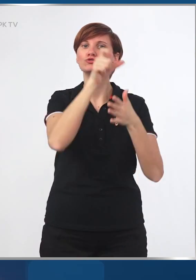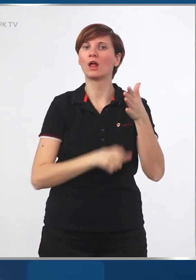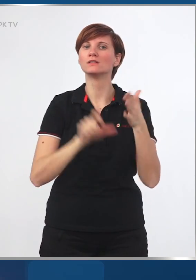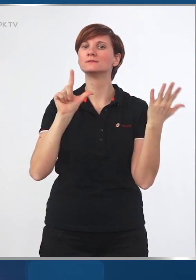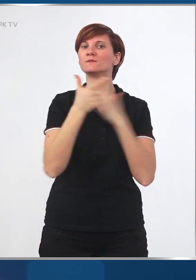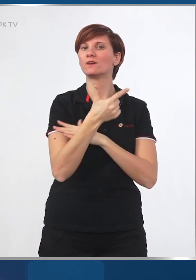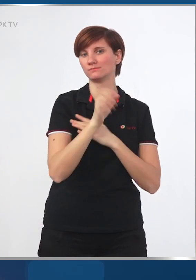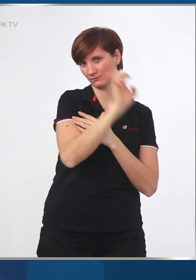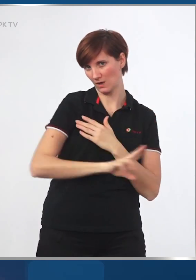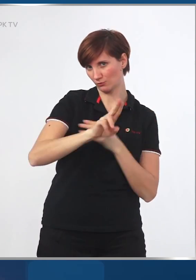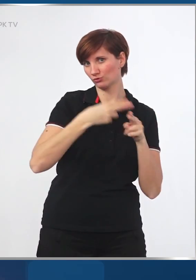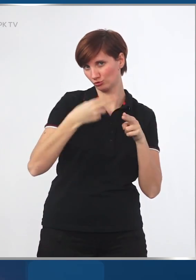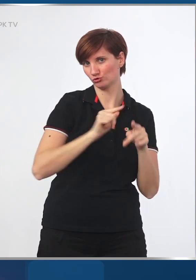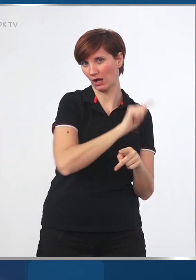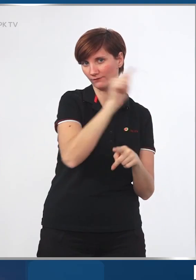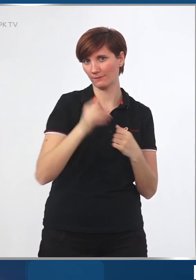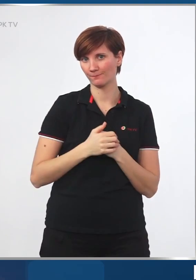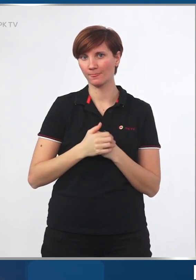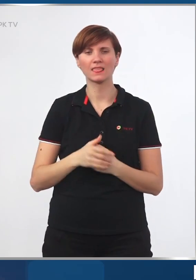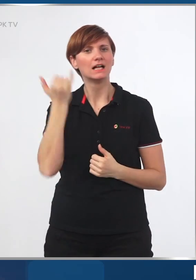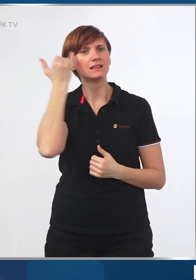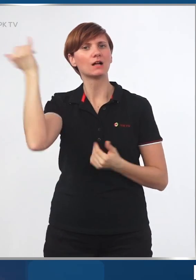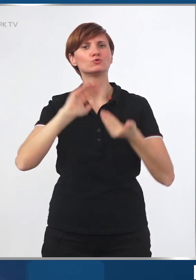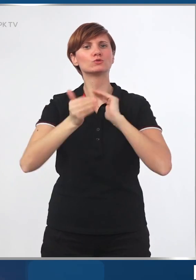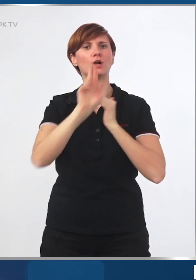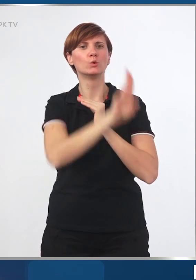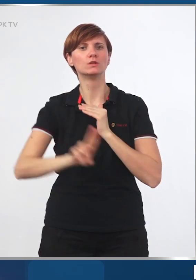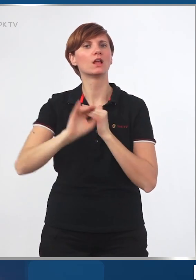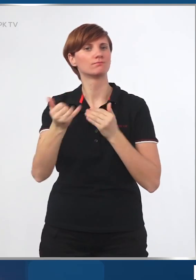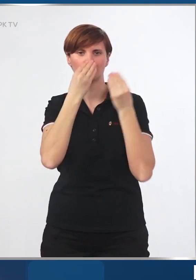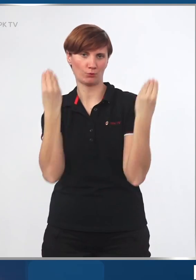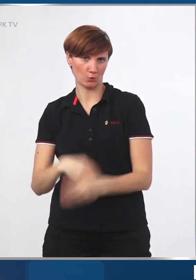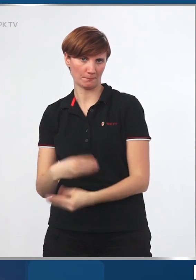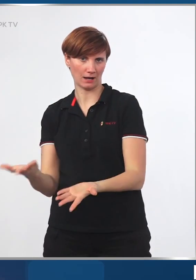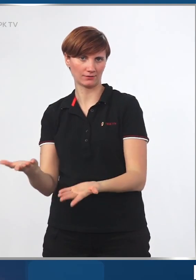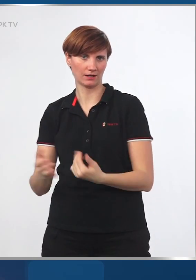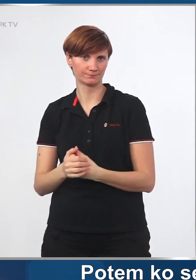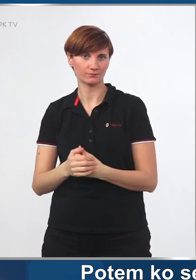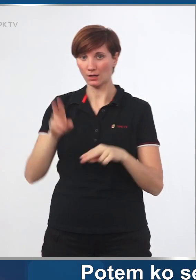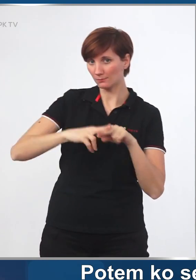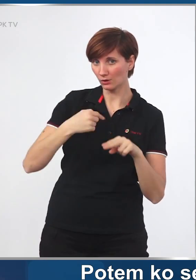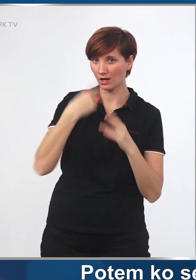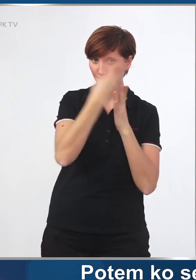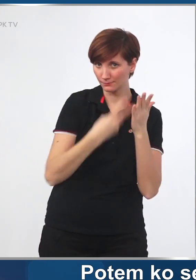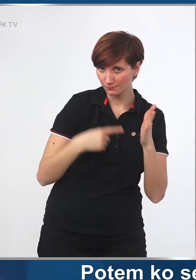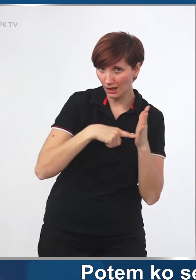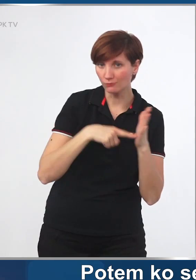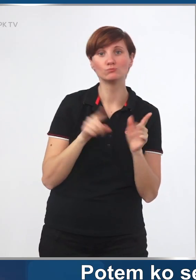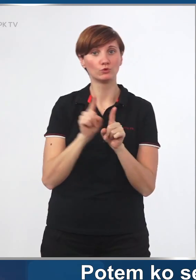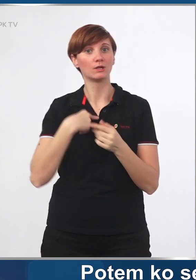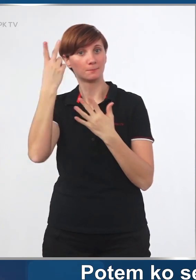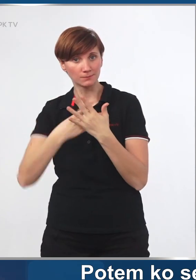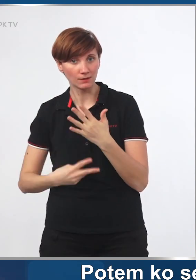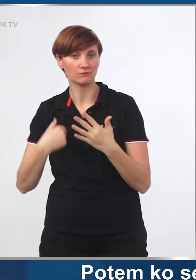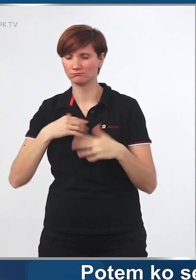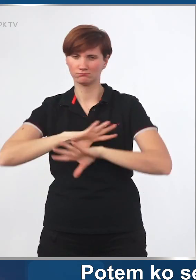fair for the other 27 member states. Die Idee der sozialen Union wird begraben. Das ist für mich eindeutig nach dem,